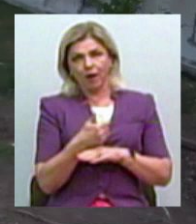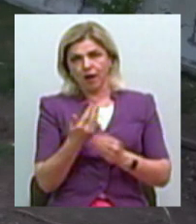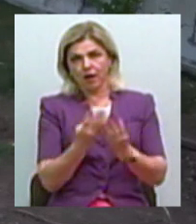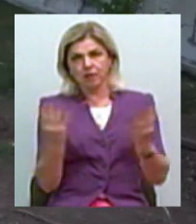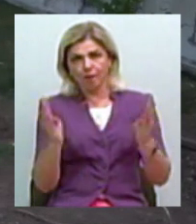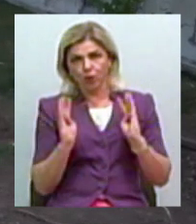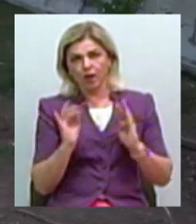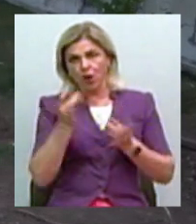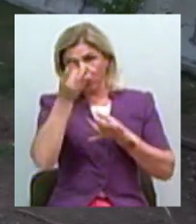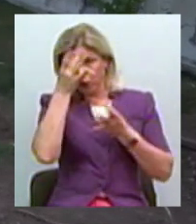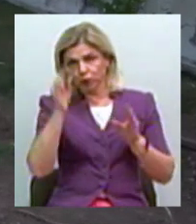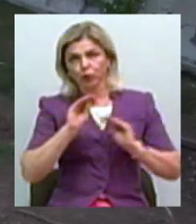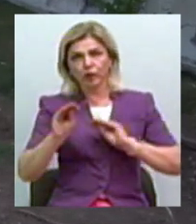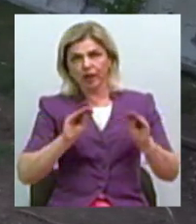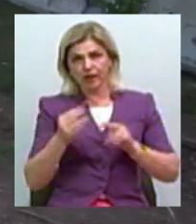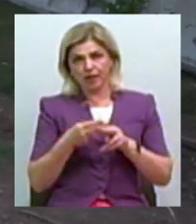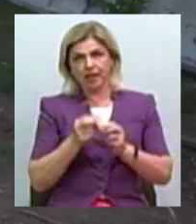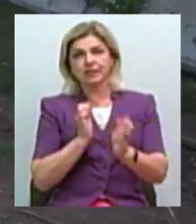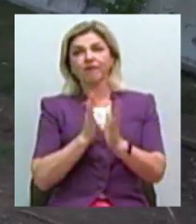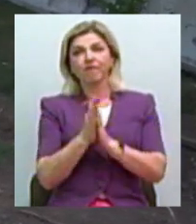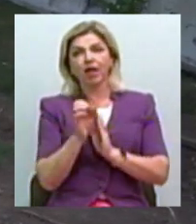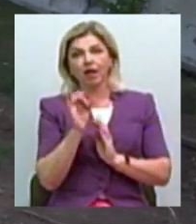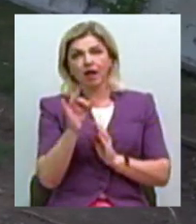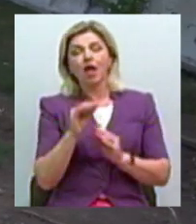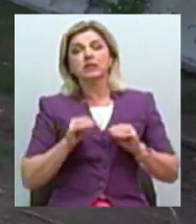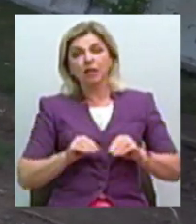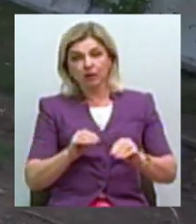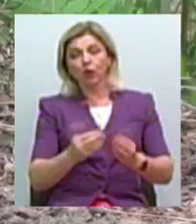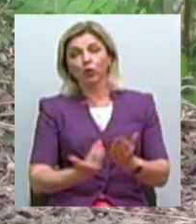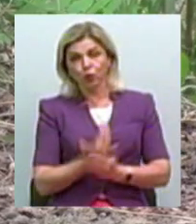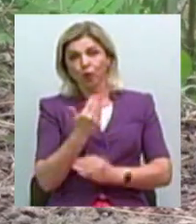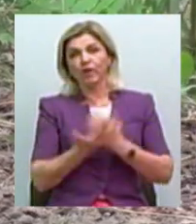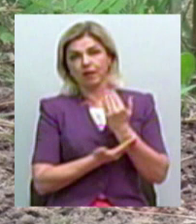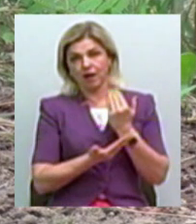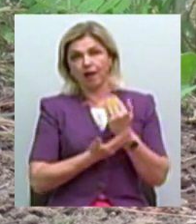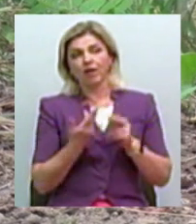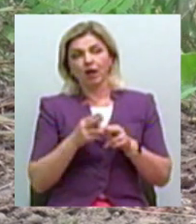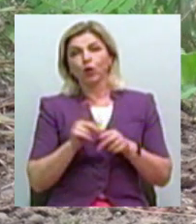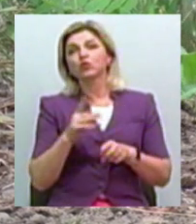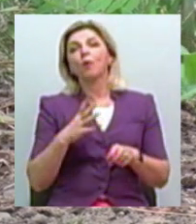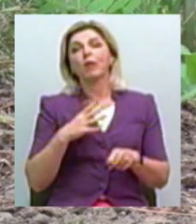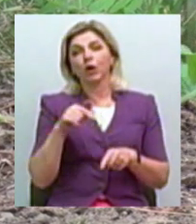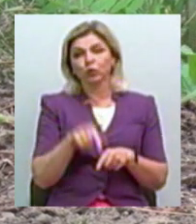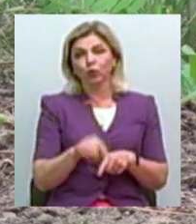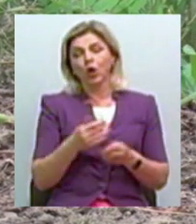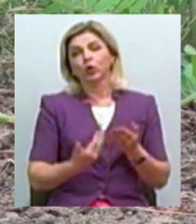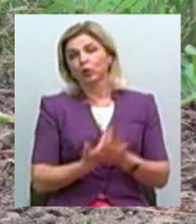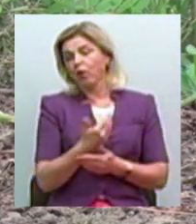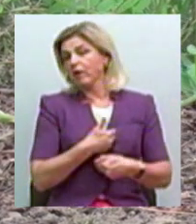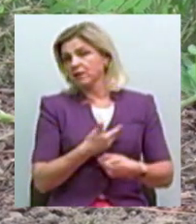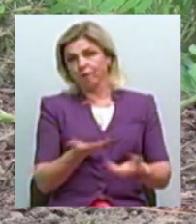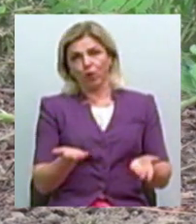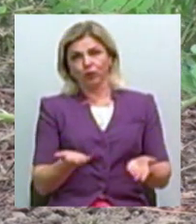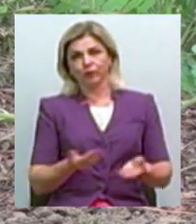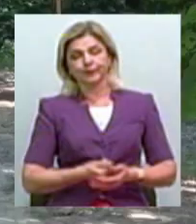окультурили якось цей сквер і насадили знов дерев, які тут були, нових, як завгодно.